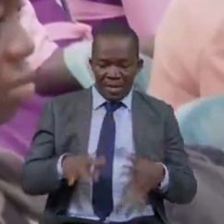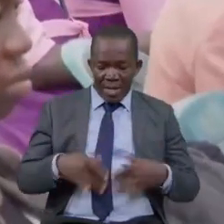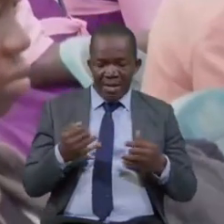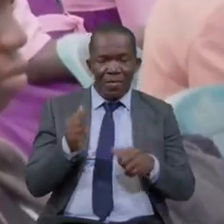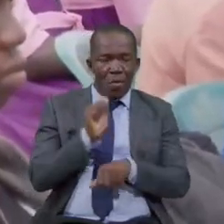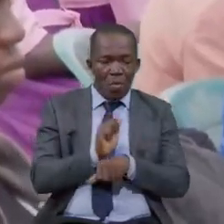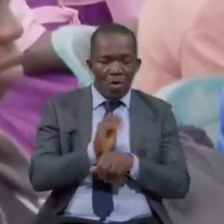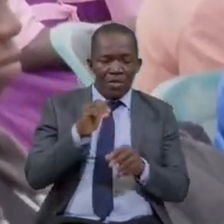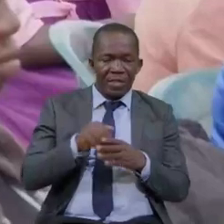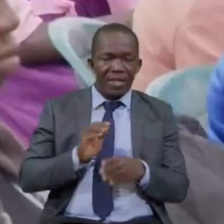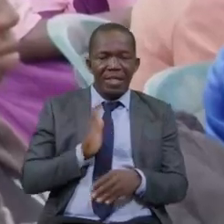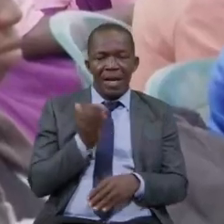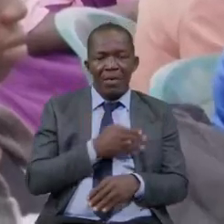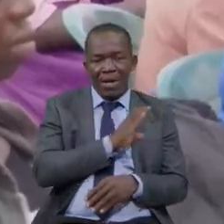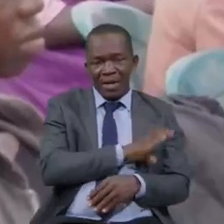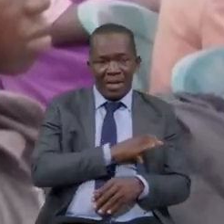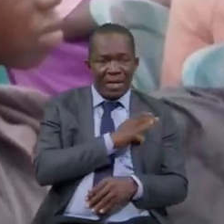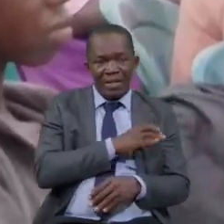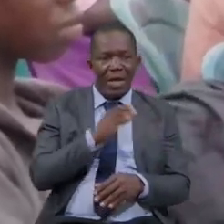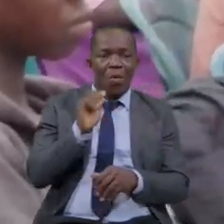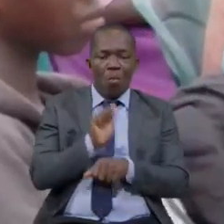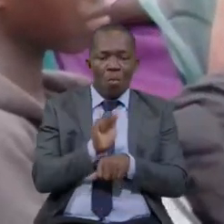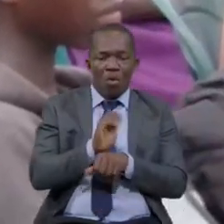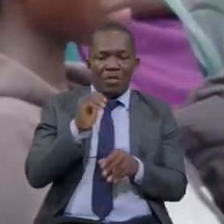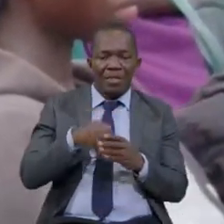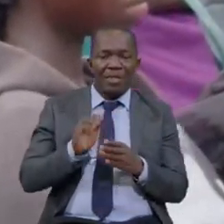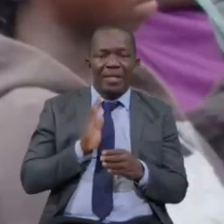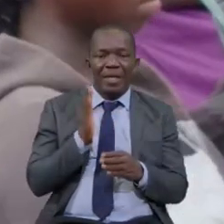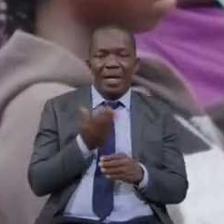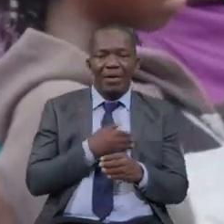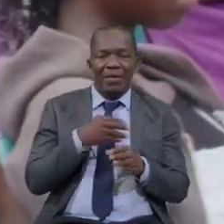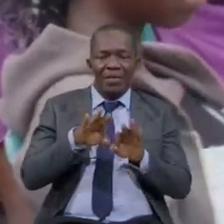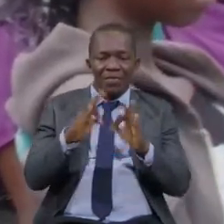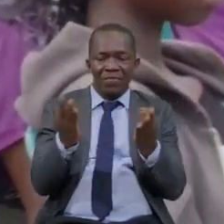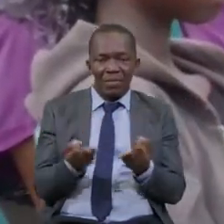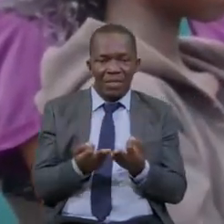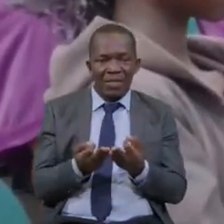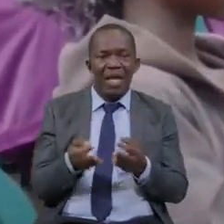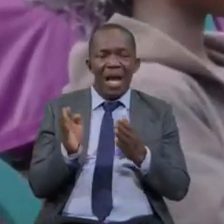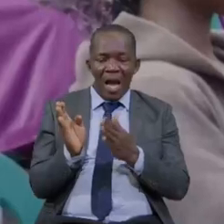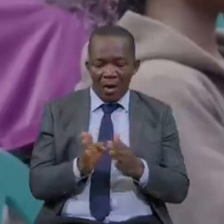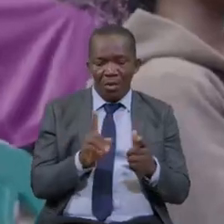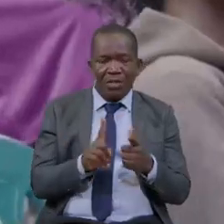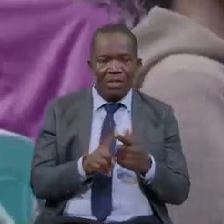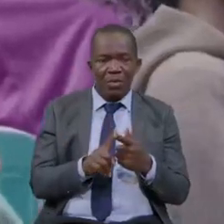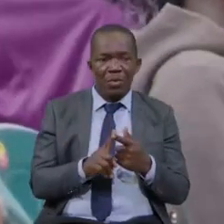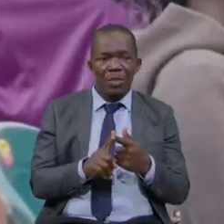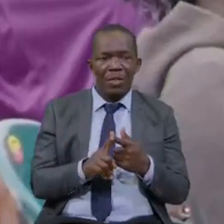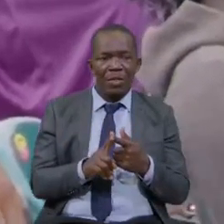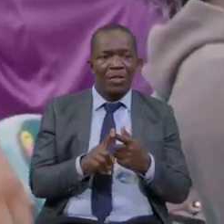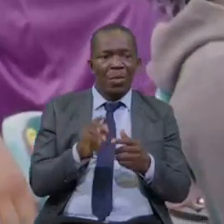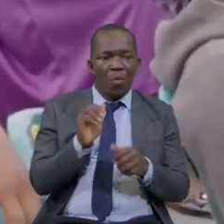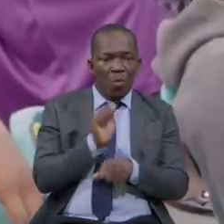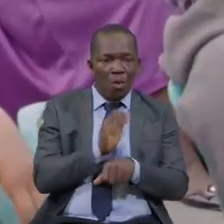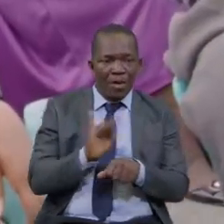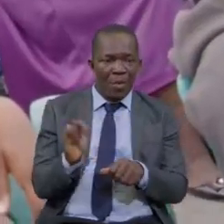agit dans notre apparence, dans tout ce que nous avons. Par le pouvoir qu'il a, il a